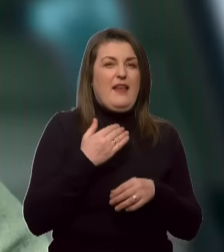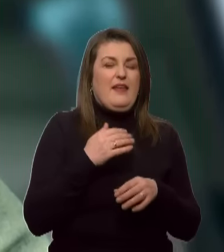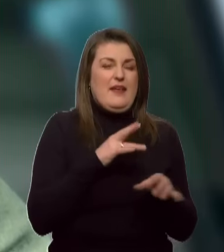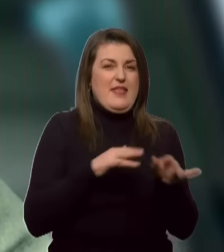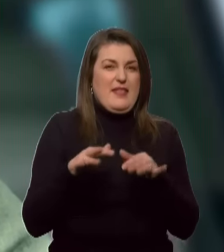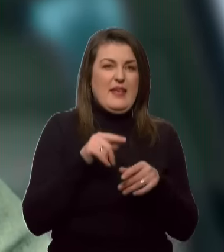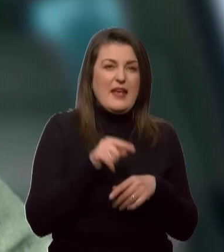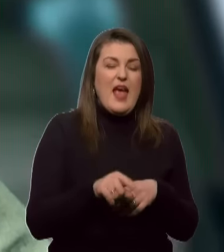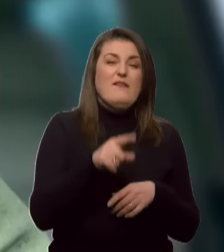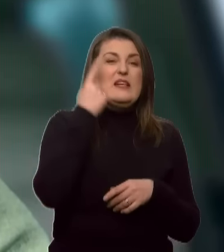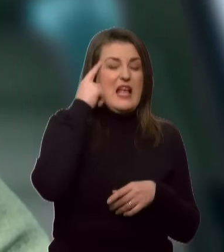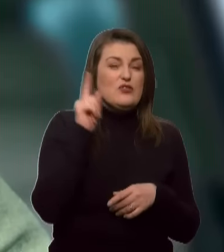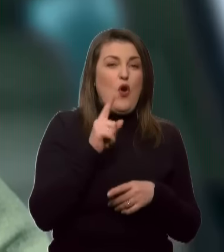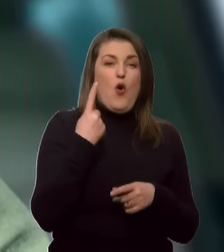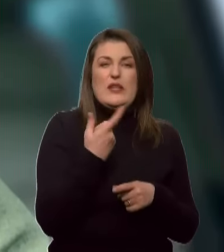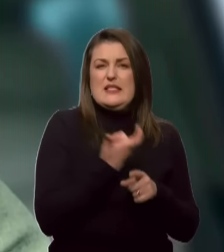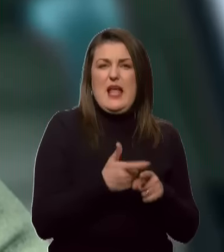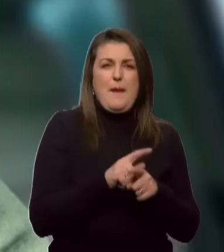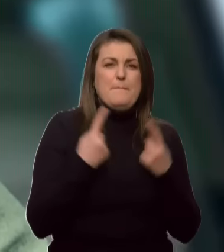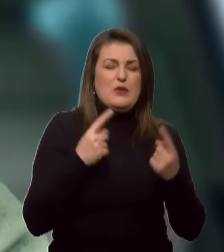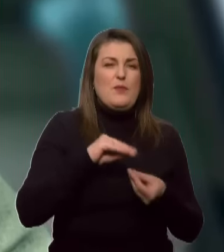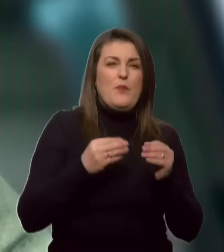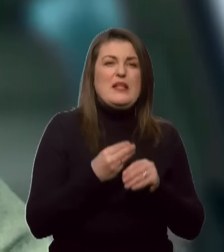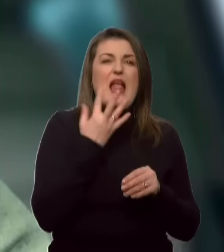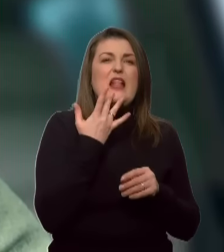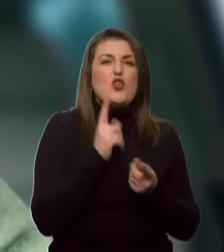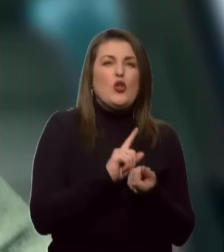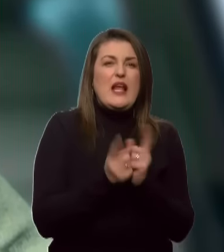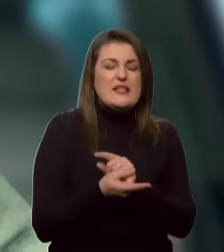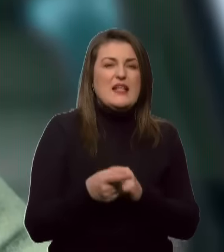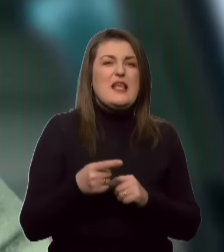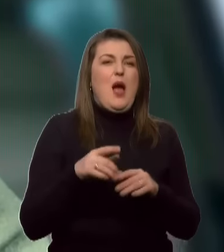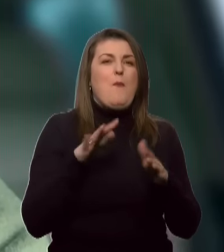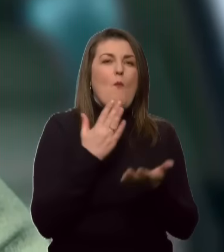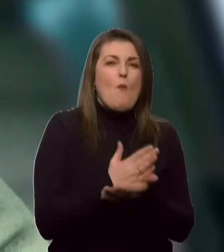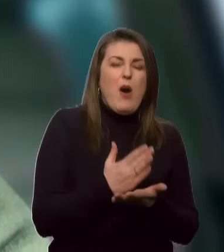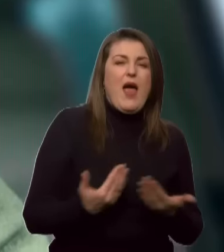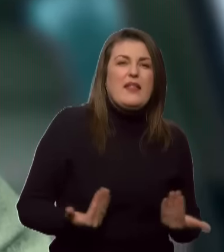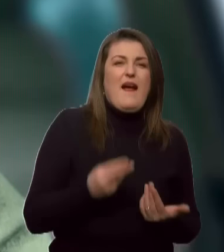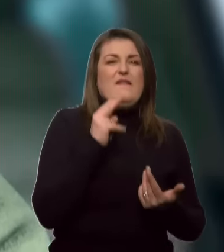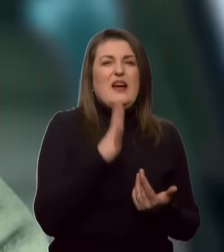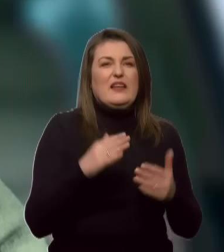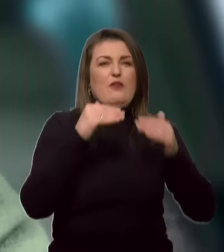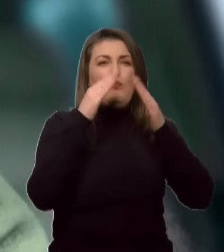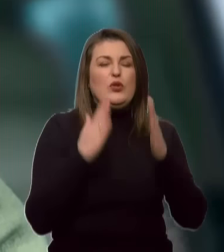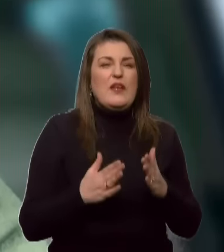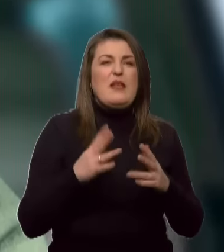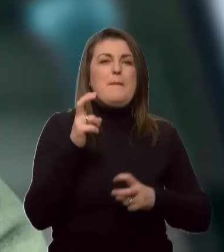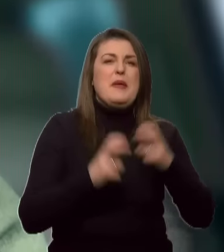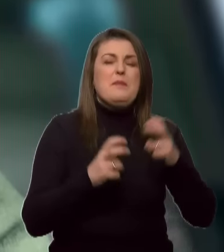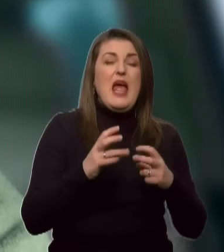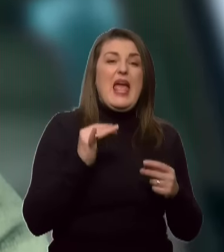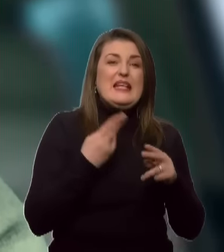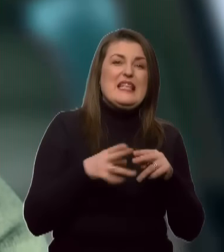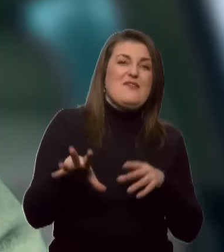знаєте, що одна з найбільших проблем – це націоналізація майна. Націоналізація квартир, націоналізація будинків, підприємств, і